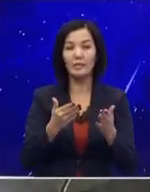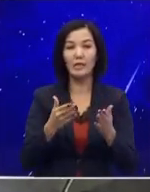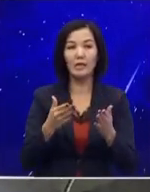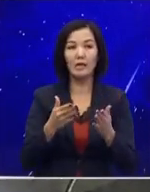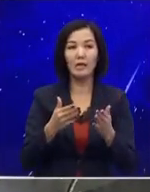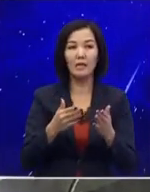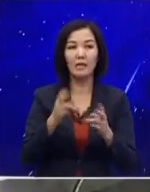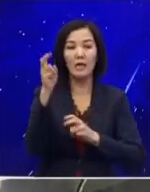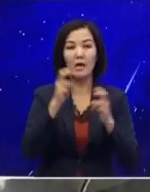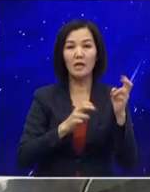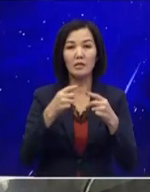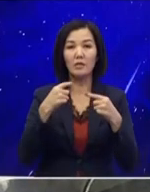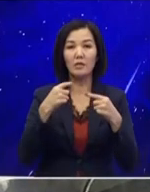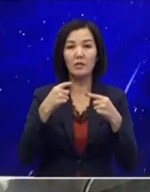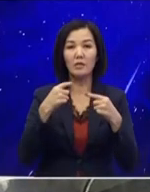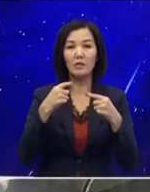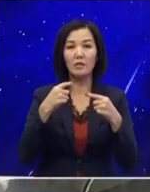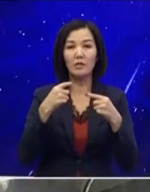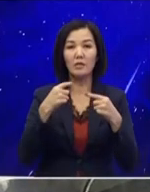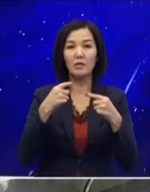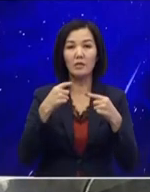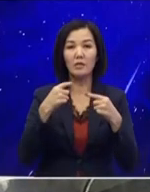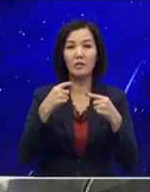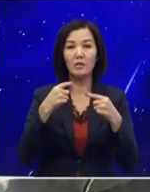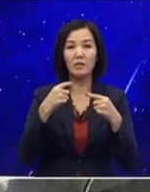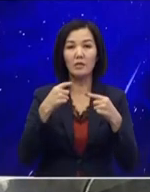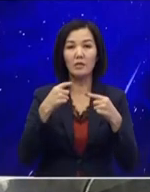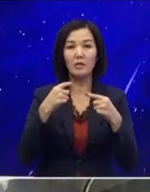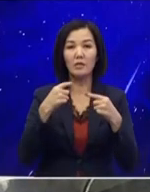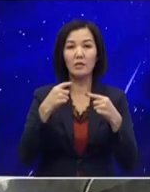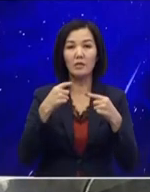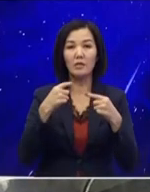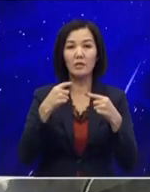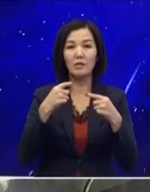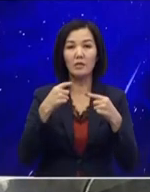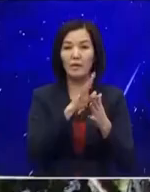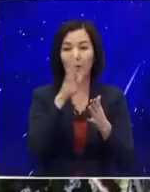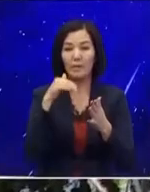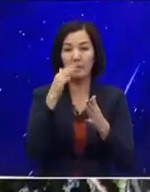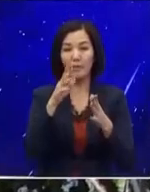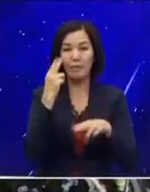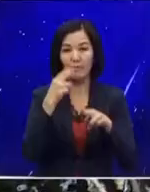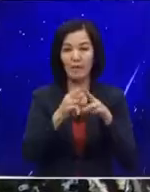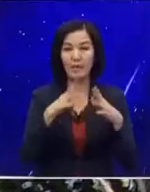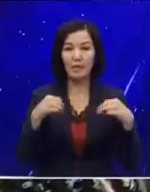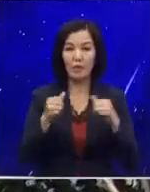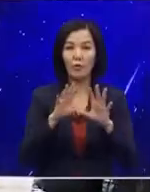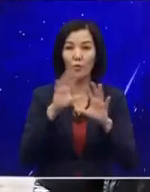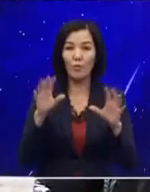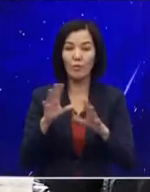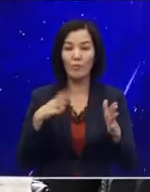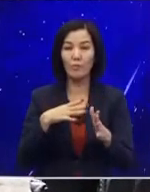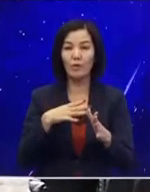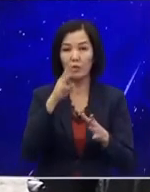аудандағы қант зауытында әртүрлі жұмыс істейді. 100 мыңнан аса айлық алады. Үйдегі ата-анасы мен бауырларына қарайласады. Тепсе темір үзетін азаматтың